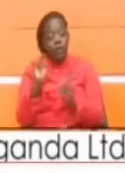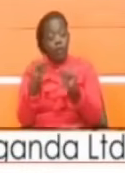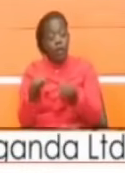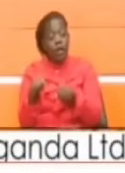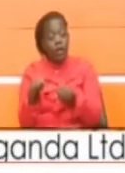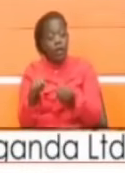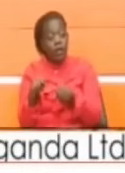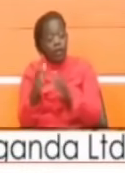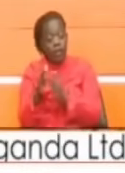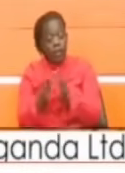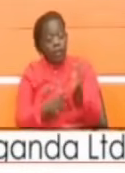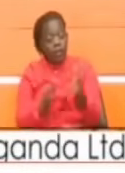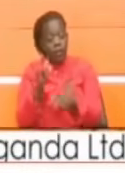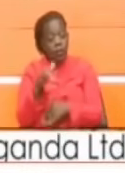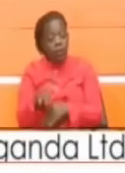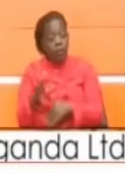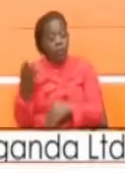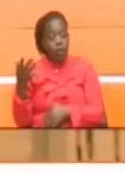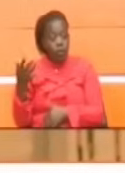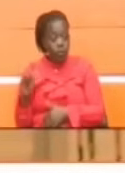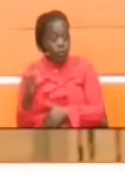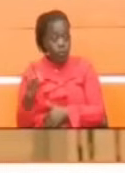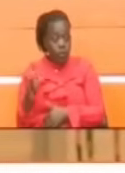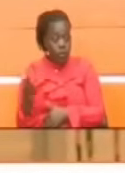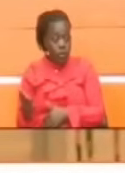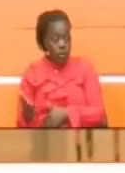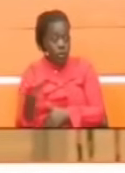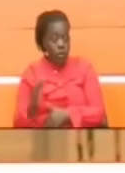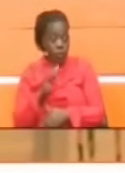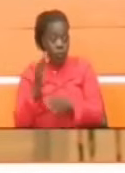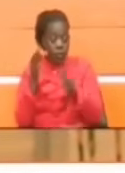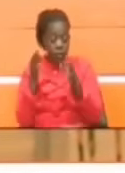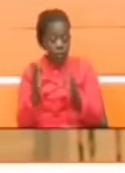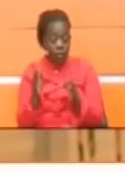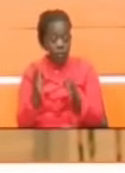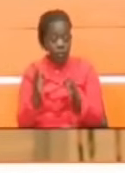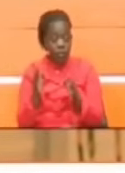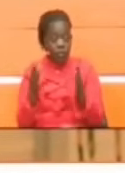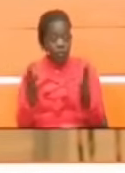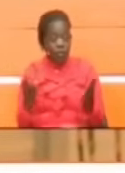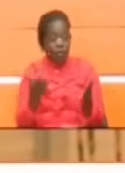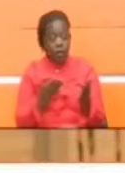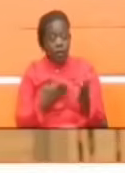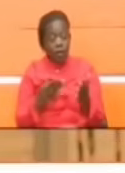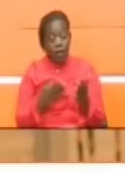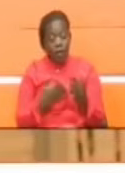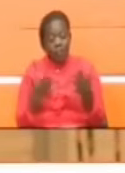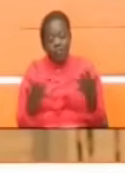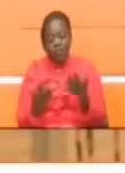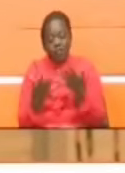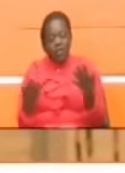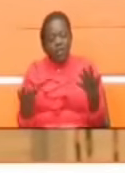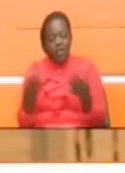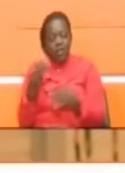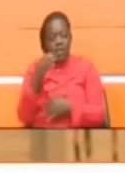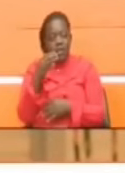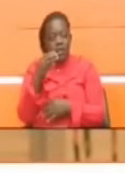musobole okulongoosa amazzi gammwe. Products zaffe zino tezirimu chemicals